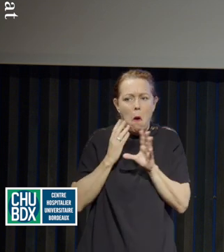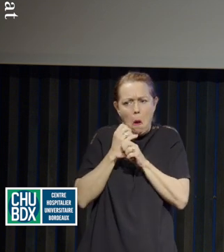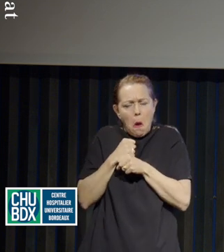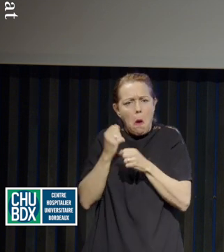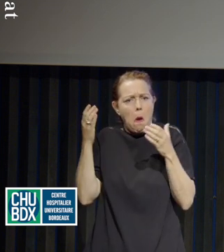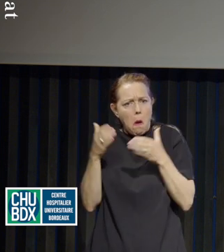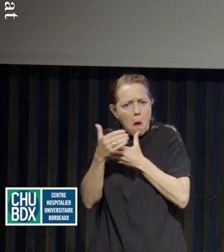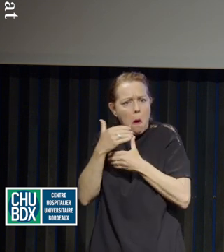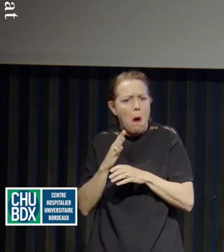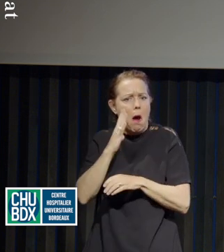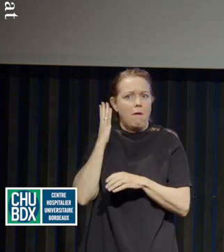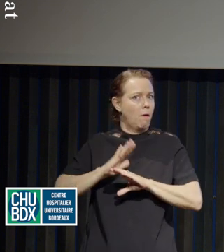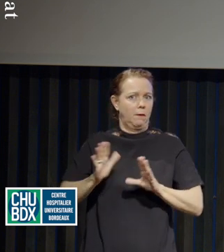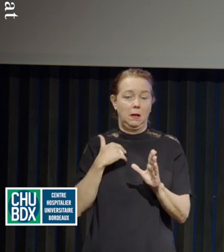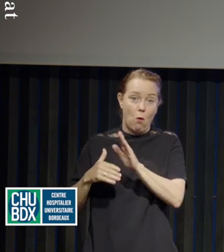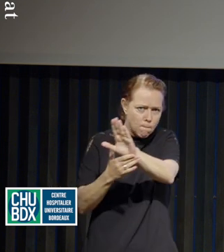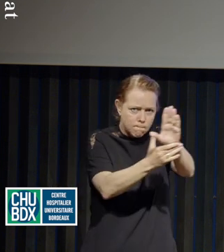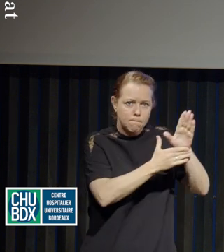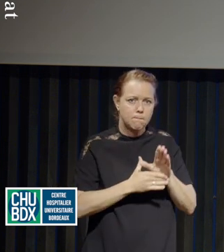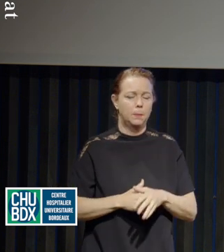des experts.